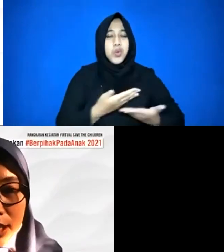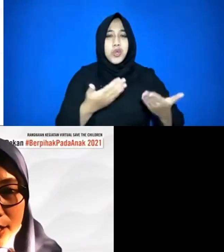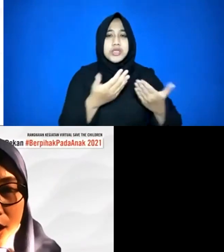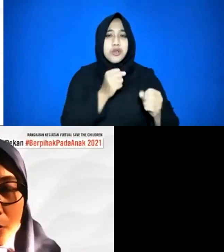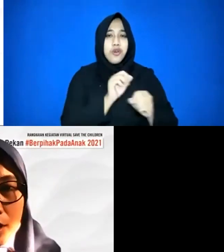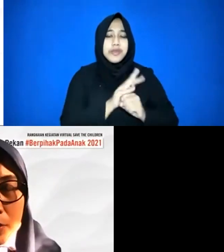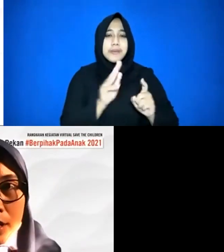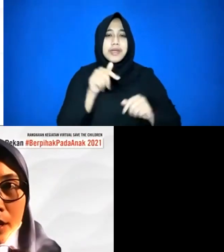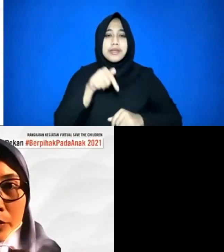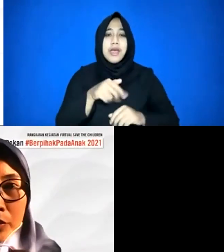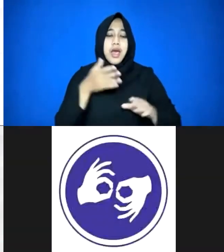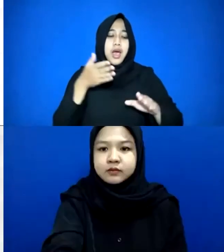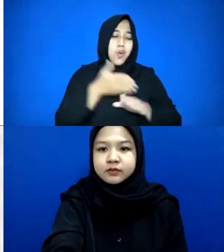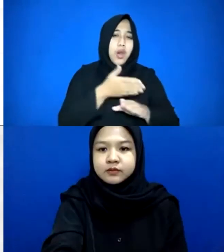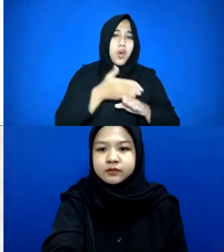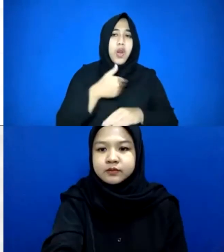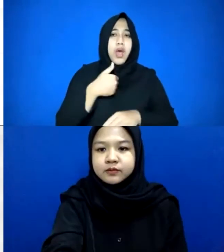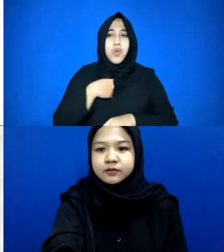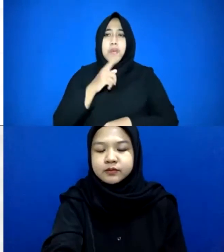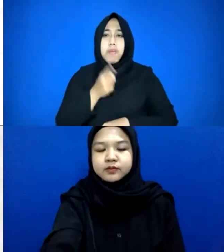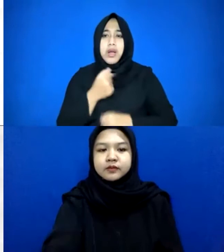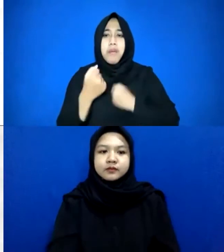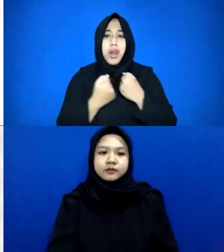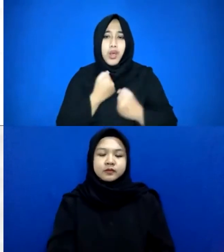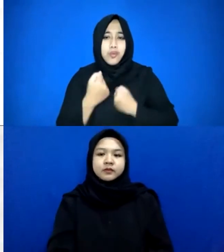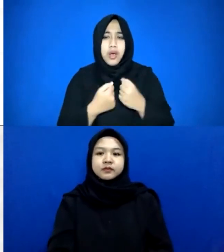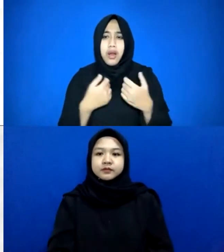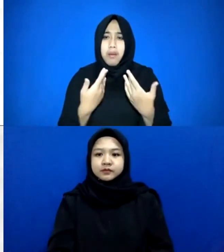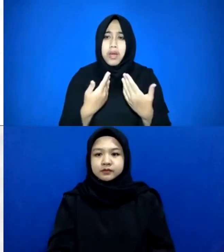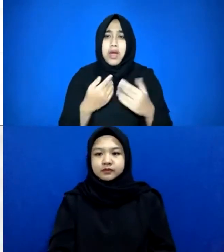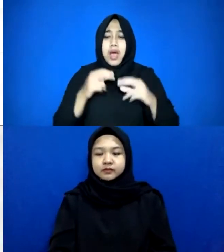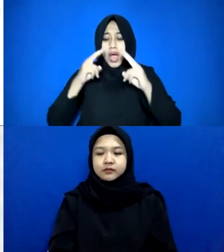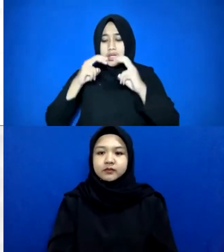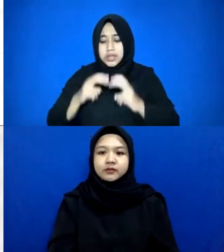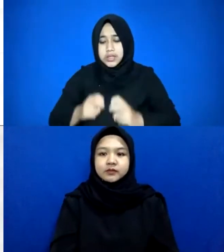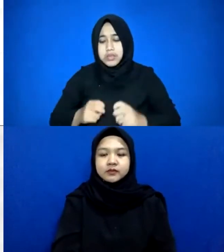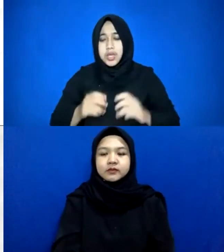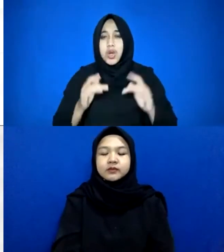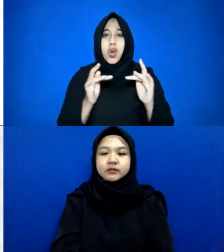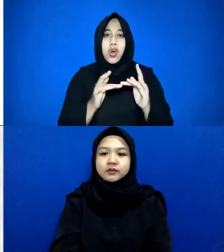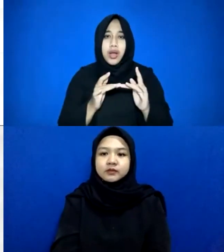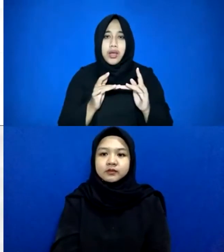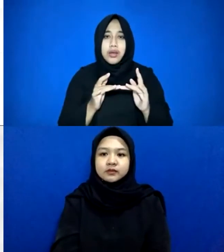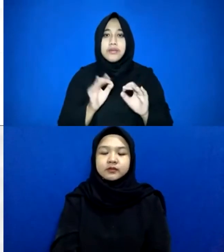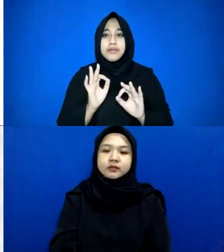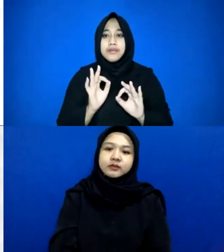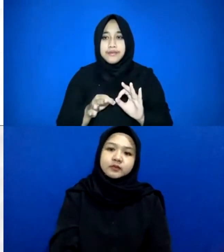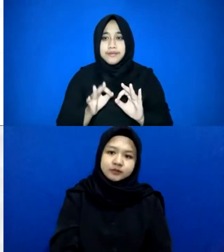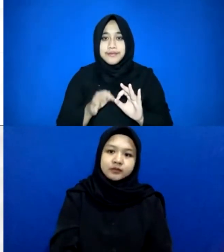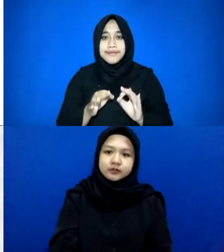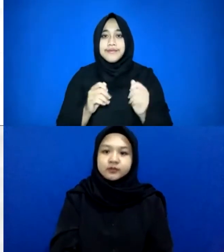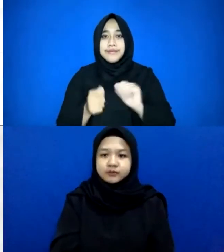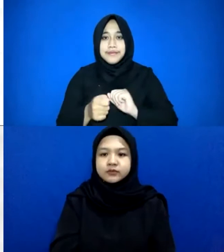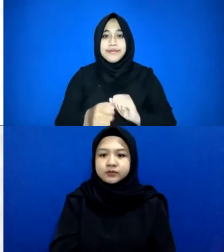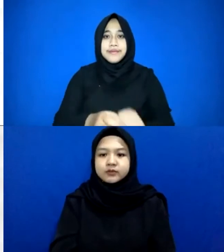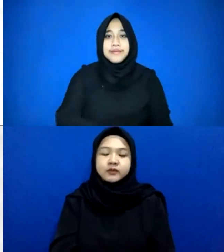seperti ini. Awal-awal aku juga pernah Mbak melakukan yang namanya asesmen secara online. Itu pun sebelum aku